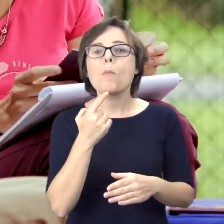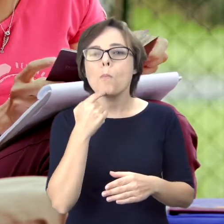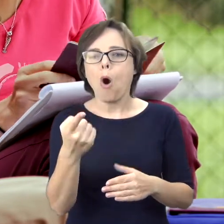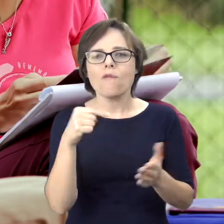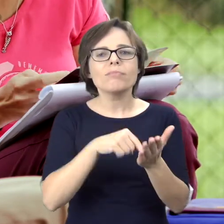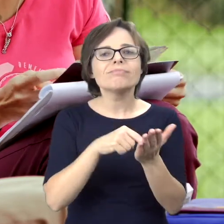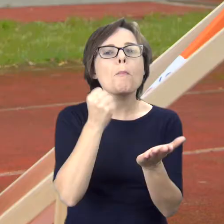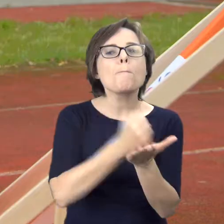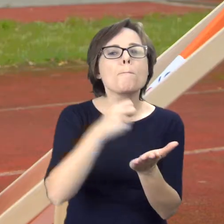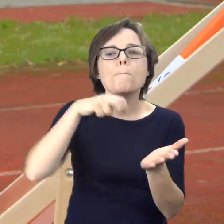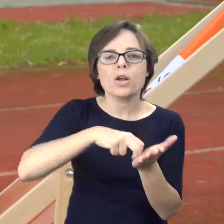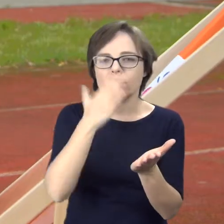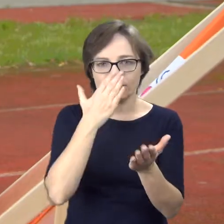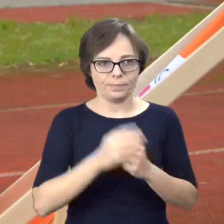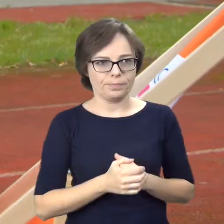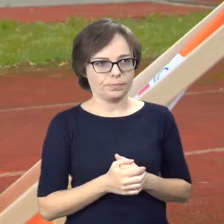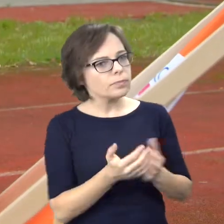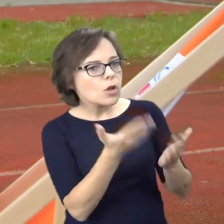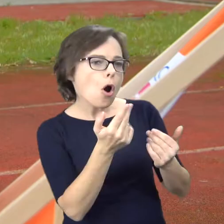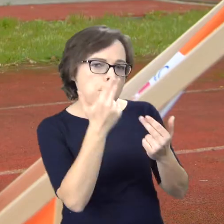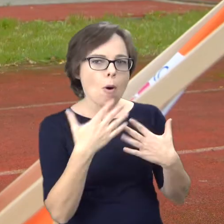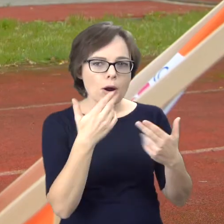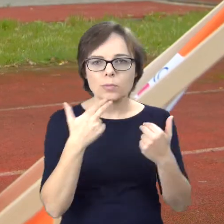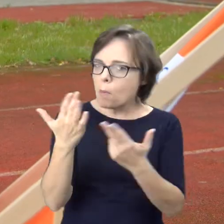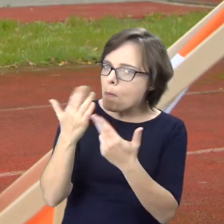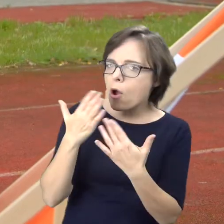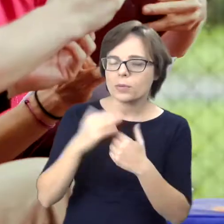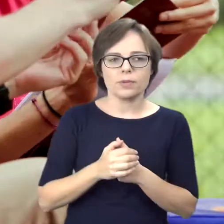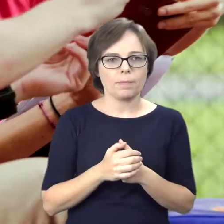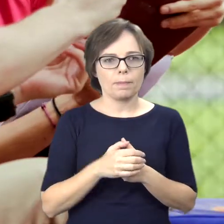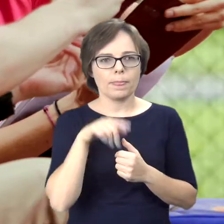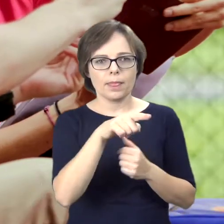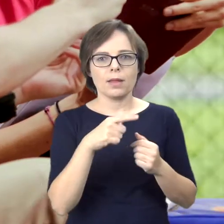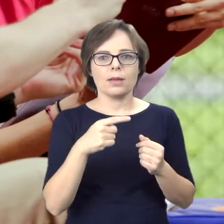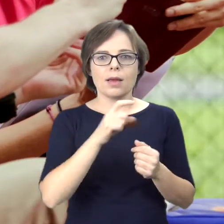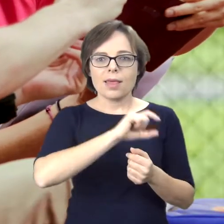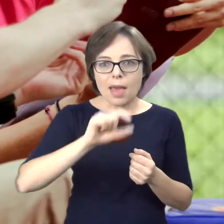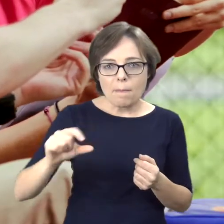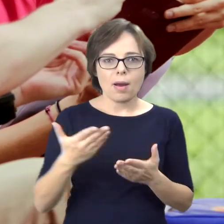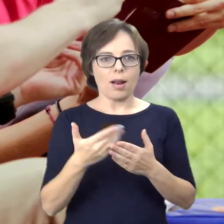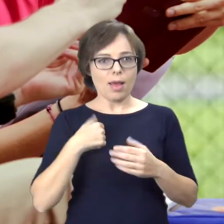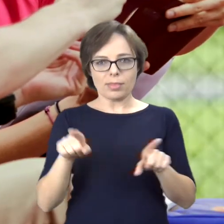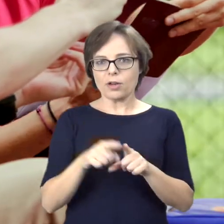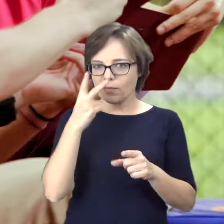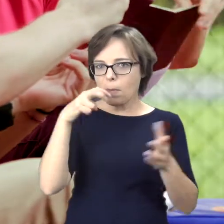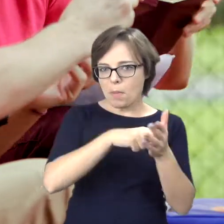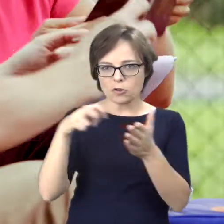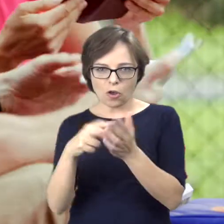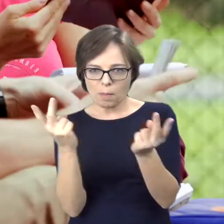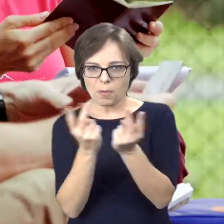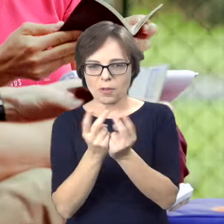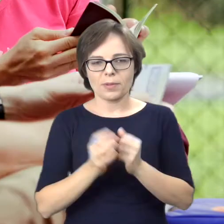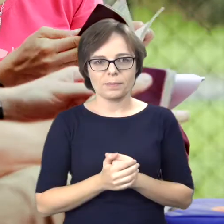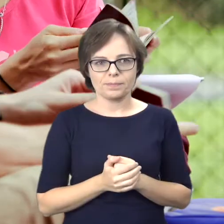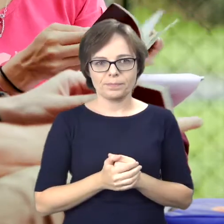tutaj pieczątki. Masz, widzę, pokaż to, to pakistańsko. To jest nepalska, pakistańska. Tak, no możemy sobie porównać, bo z Nepalu też mam. No troszkę podobne, nie? Tak, no i